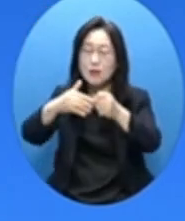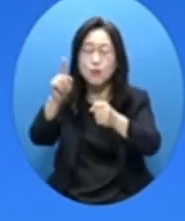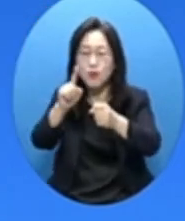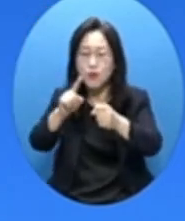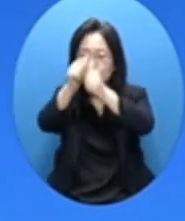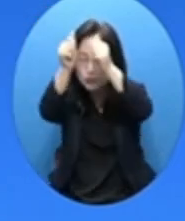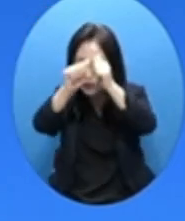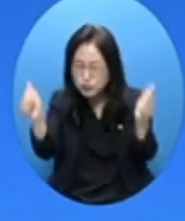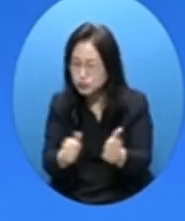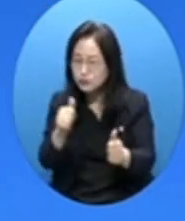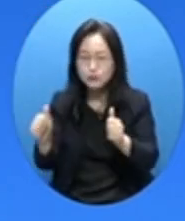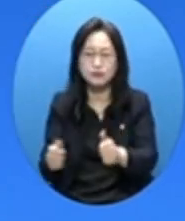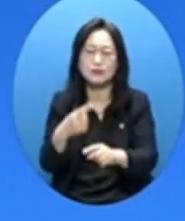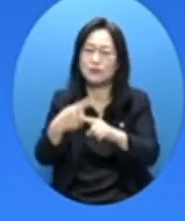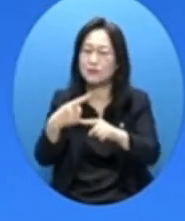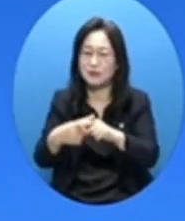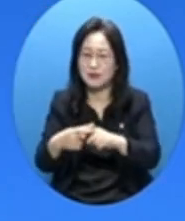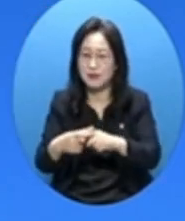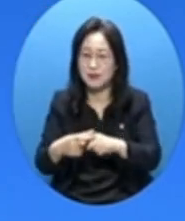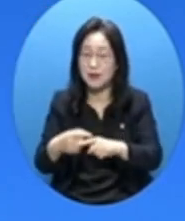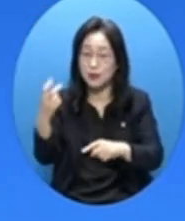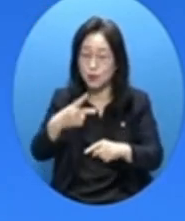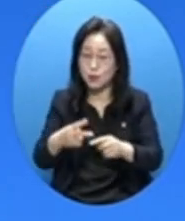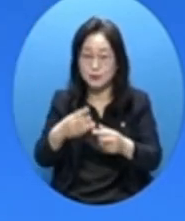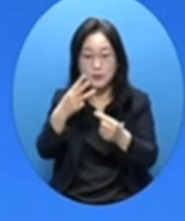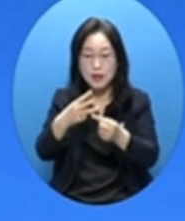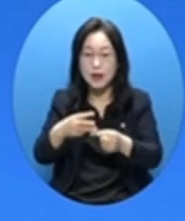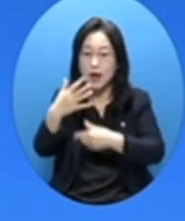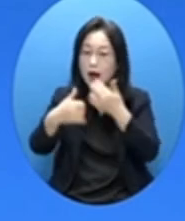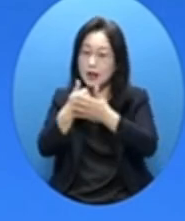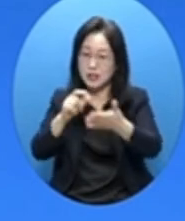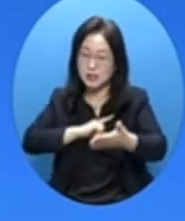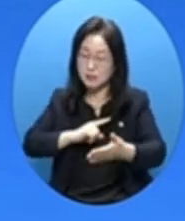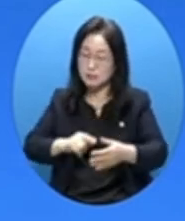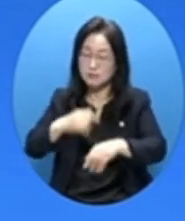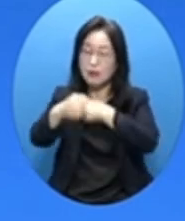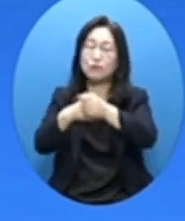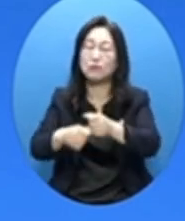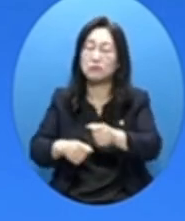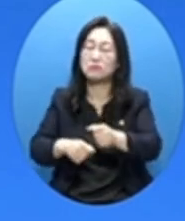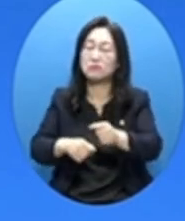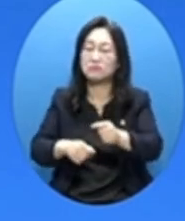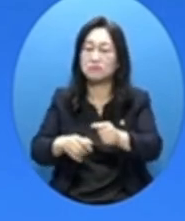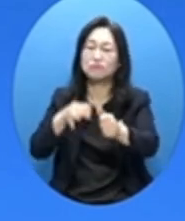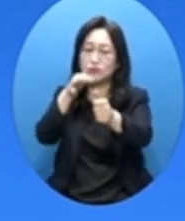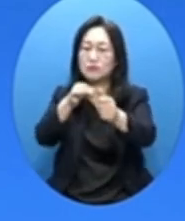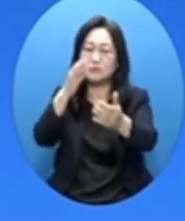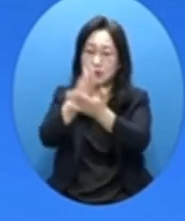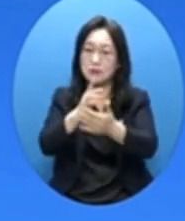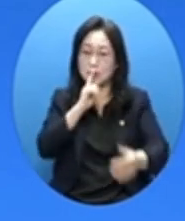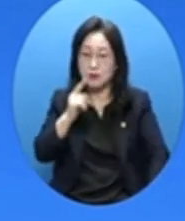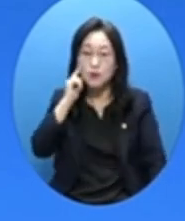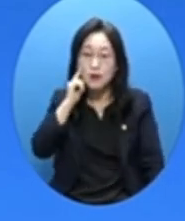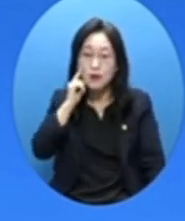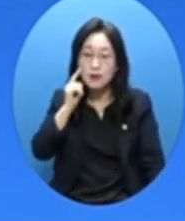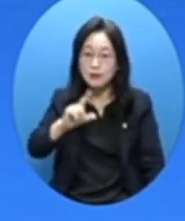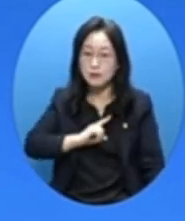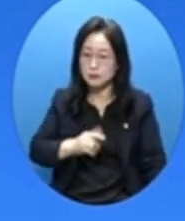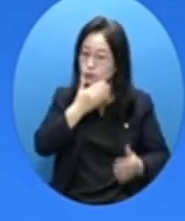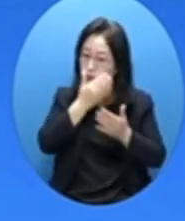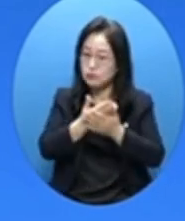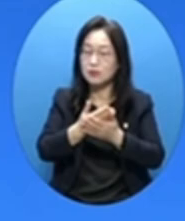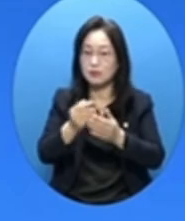셋째 계명에서는 하나님을 함부로 망대 부르지 말라고 경고하셨습니다 왜 그 이름은 그분의 존재를 의미하기